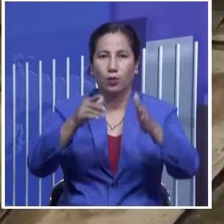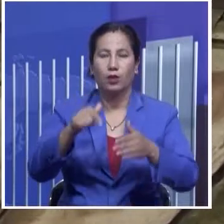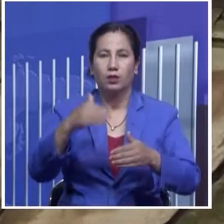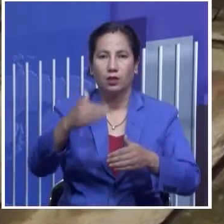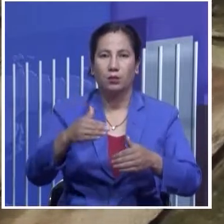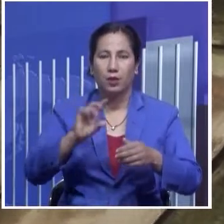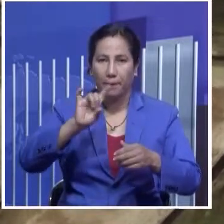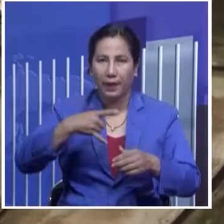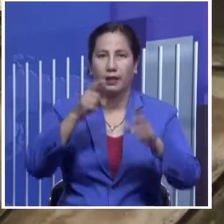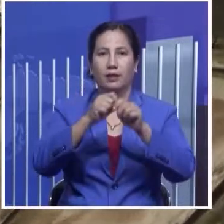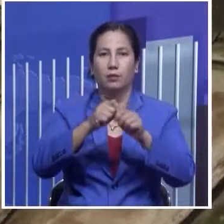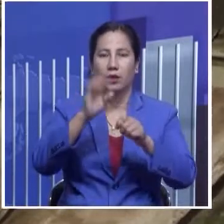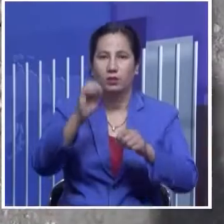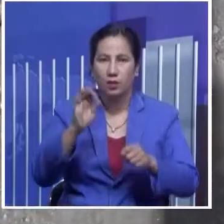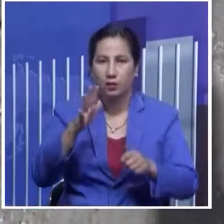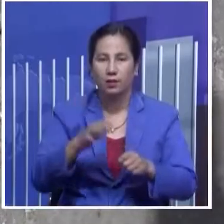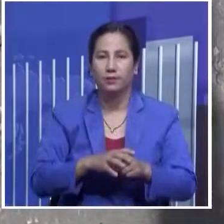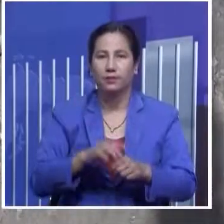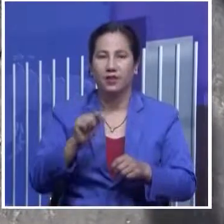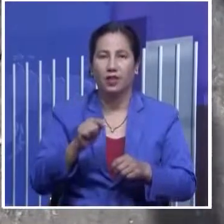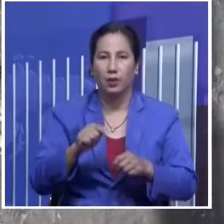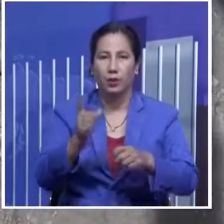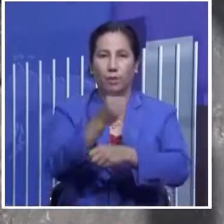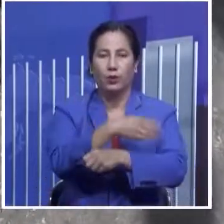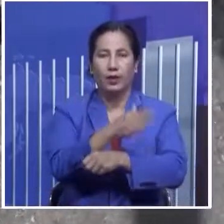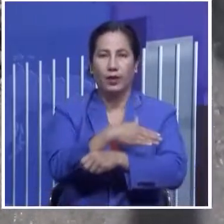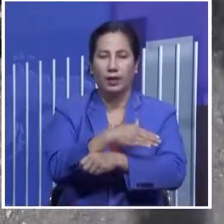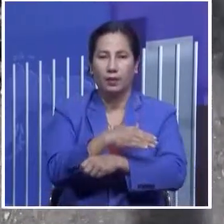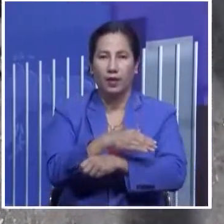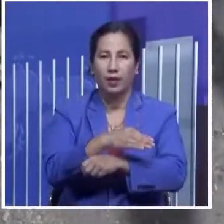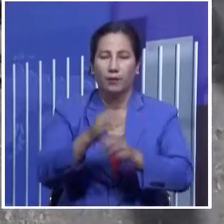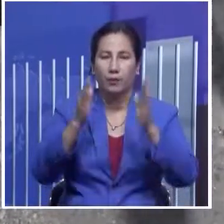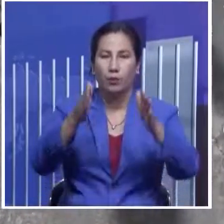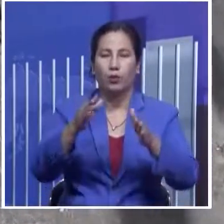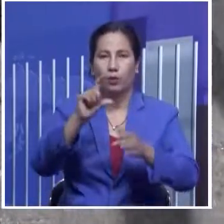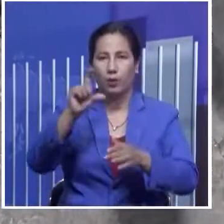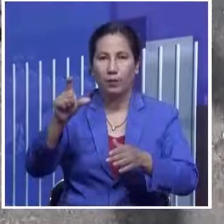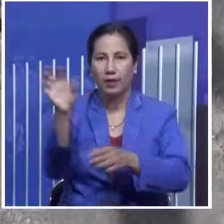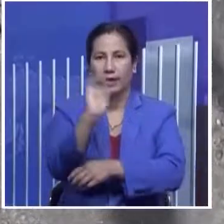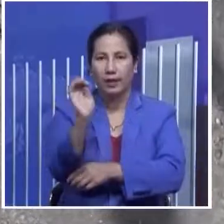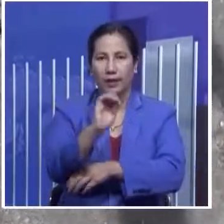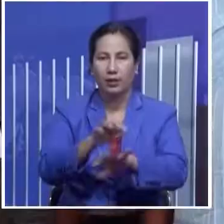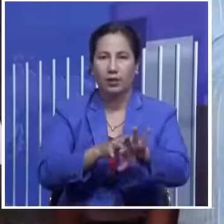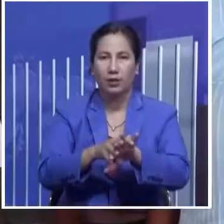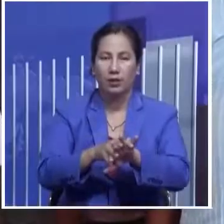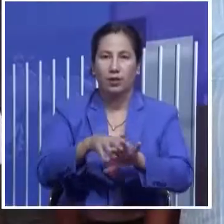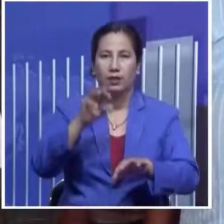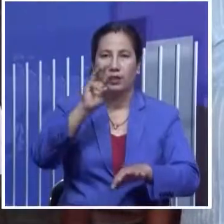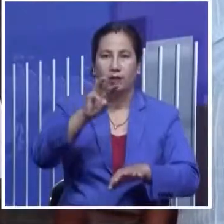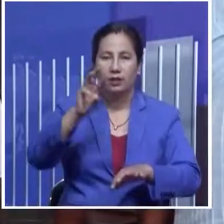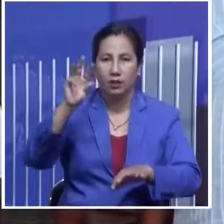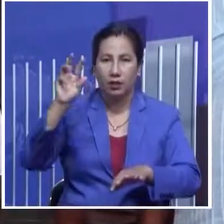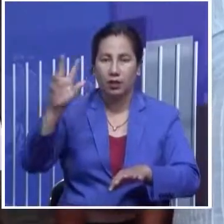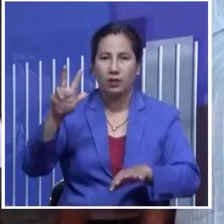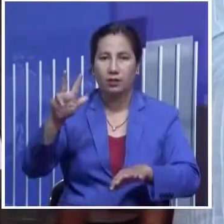पनि पुनर्निर्माण हुन सकेको छैन। यो नाकामा मोटरेबल पुलका लागि नेपालका नागरिकहरूले 38 दिन लामो